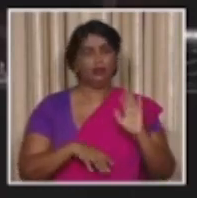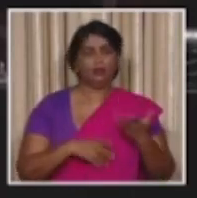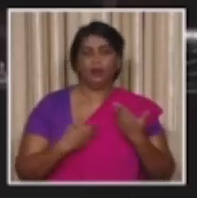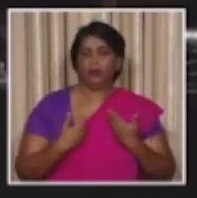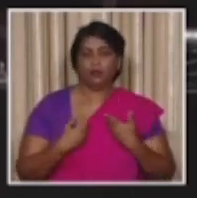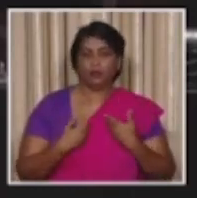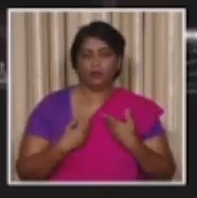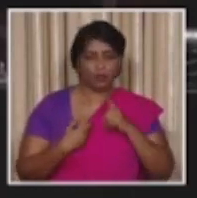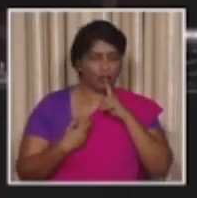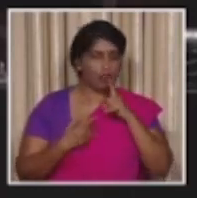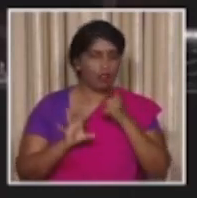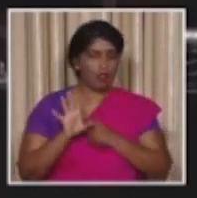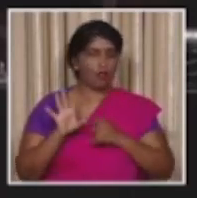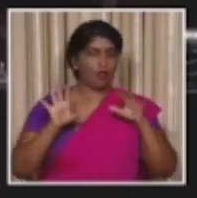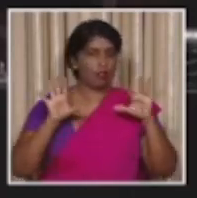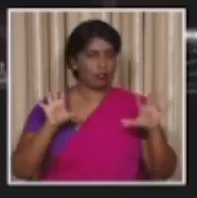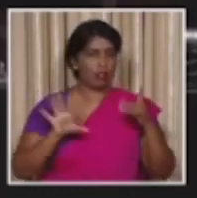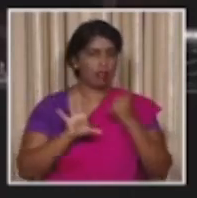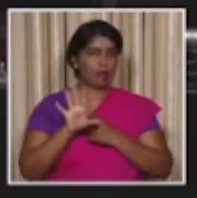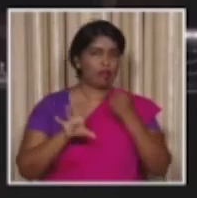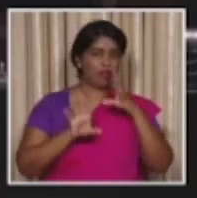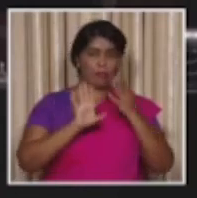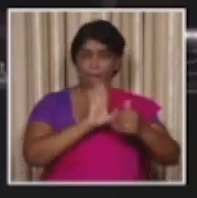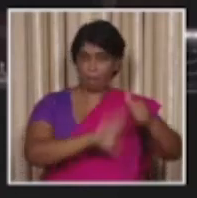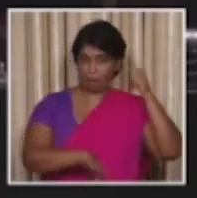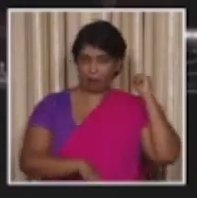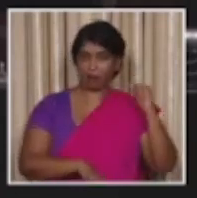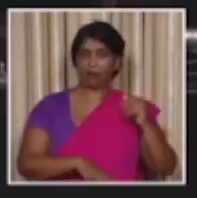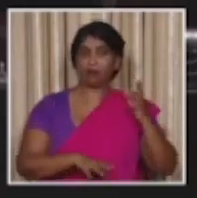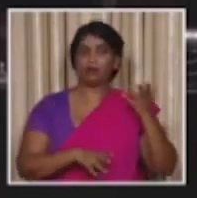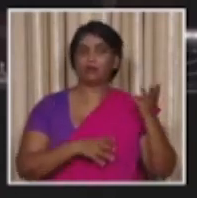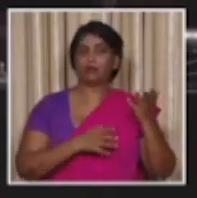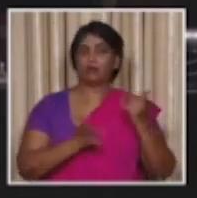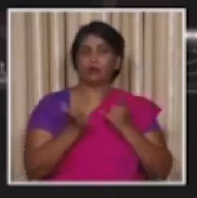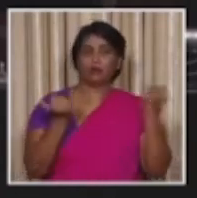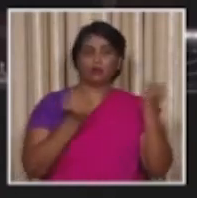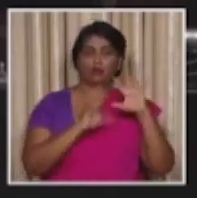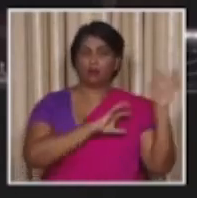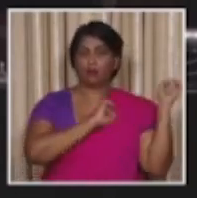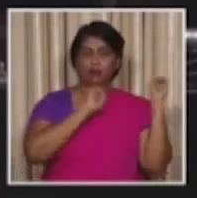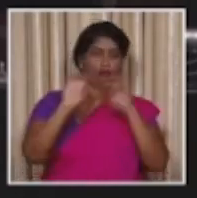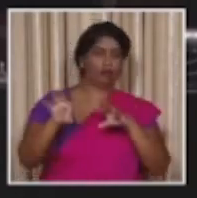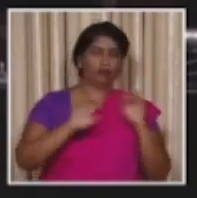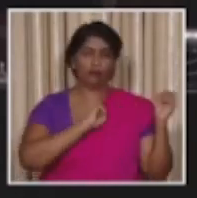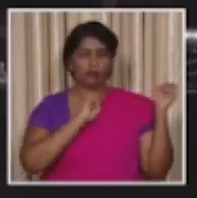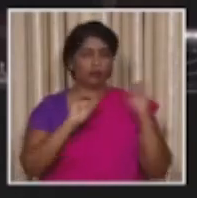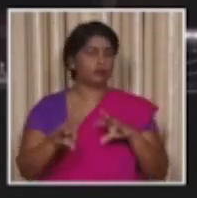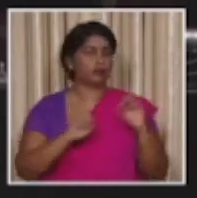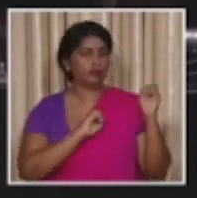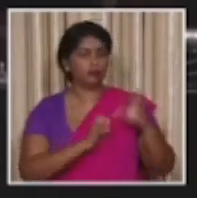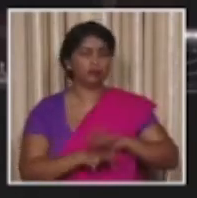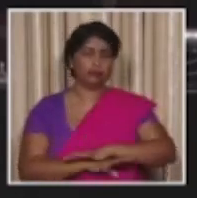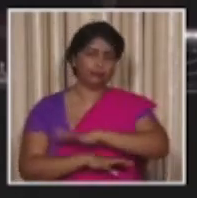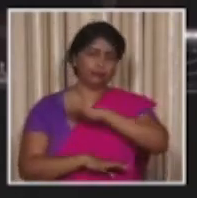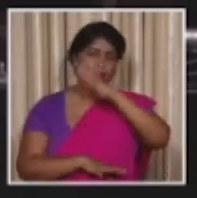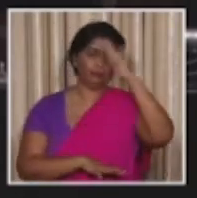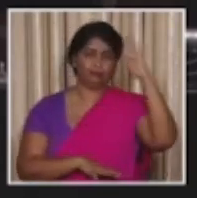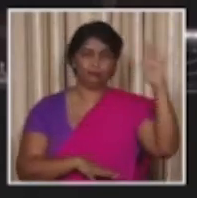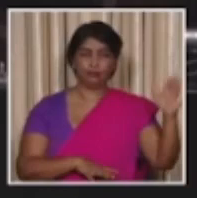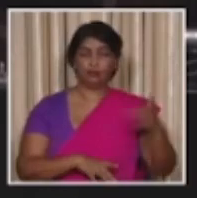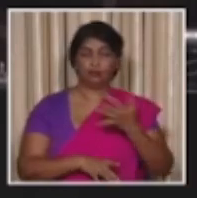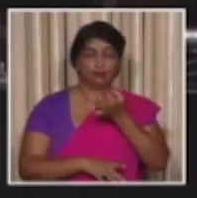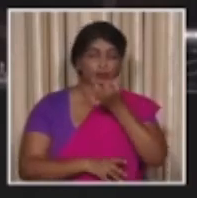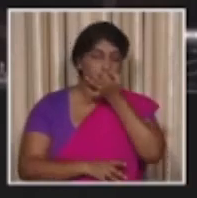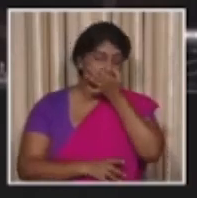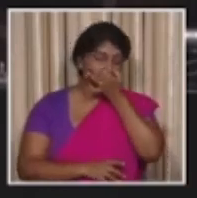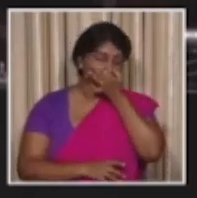මේ කතා කරන්නේ මීට අවුරුදු 10කට 12කට ඉස්සෙල්ලා ගේනවා කැලිකසල ඔහේ දානවා, ඊට පස්සේ ගොඩ කරනවා. ඒ ප්‍රදේශයේ පැත්ත බලාති